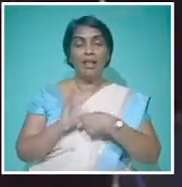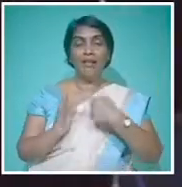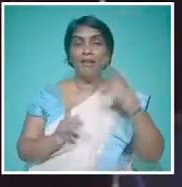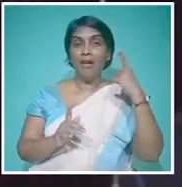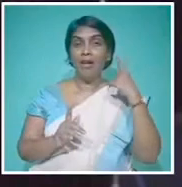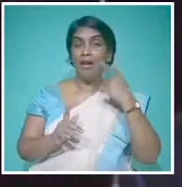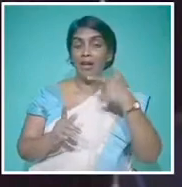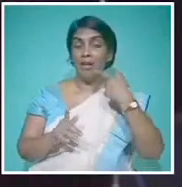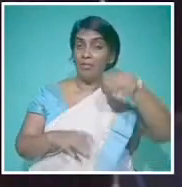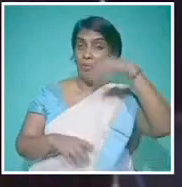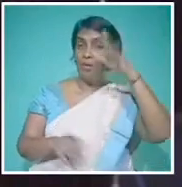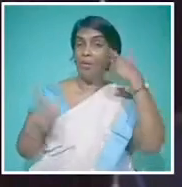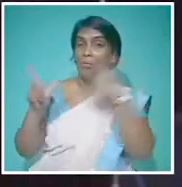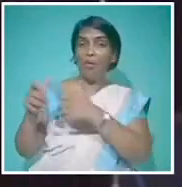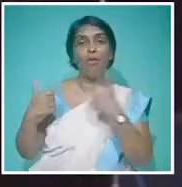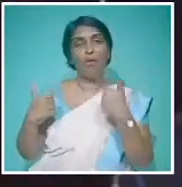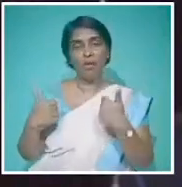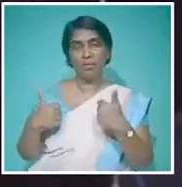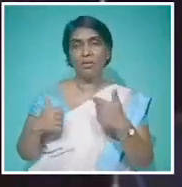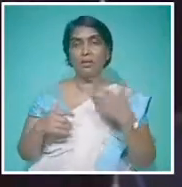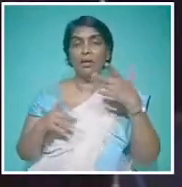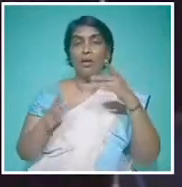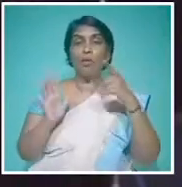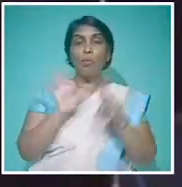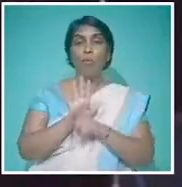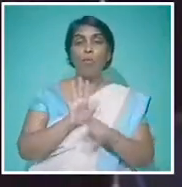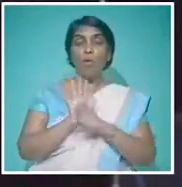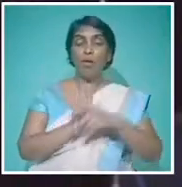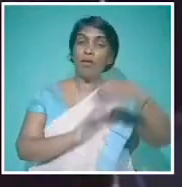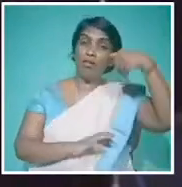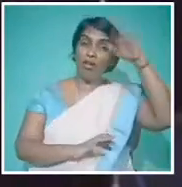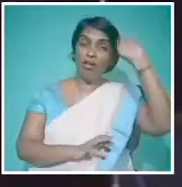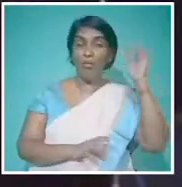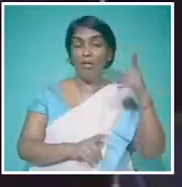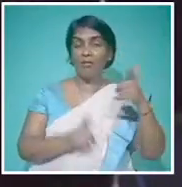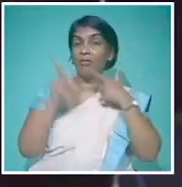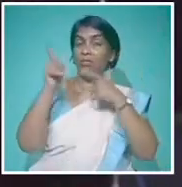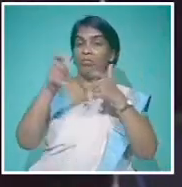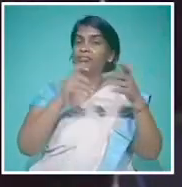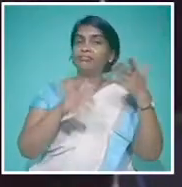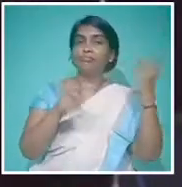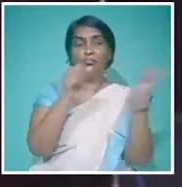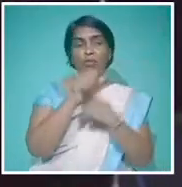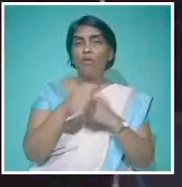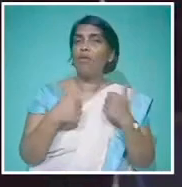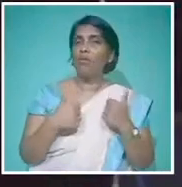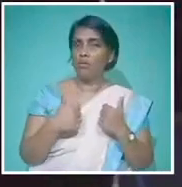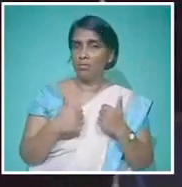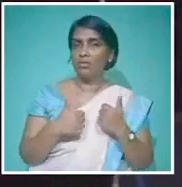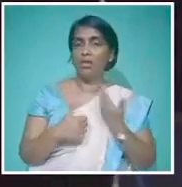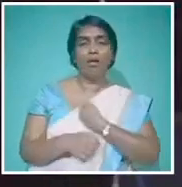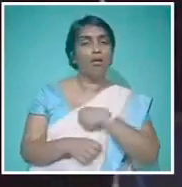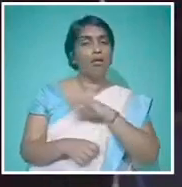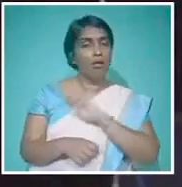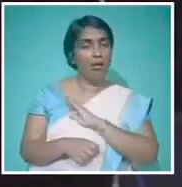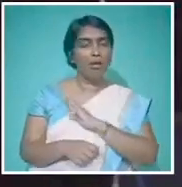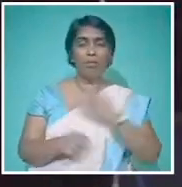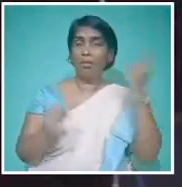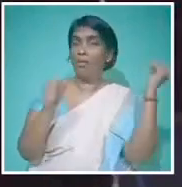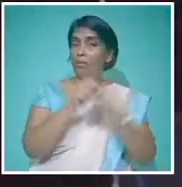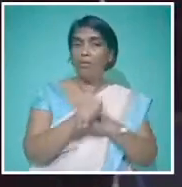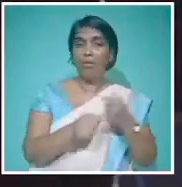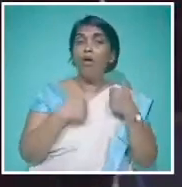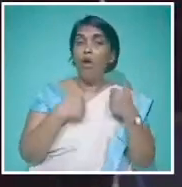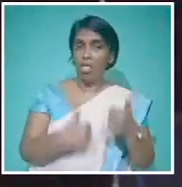අපි කියන්නේ අර වෙල්ලස්සේ මුතුන් මිත්තෝ මරා දාපික හොඳයි කියලා අපි මේ කියන්නේ අපේ ස්වාමින් වහන්සේලා අමුවමිය මරා